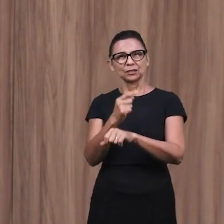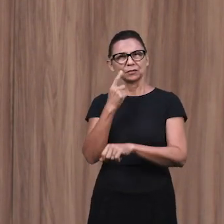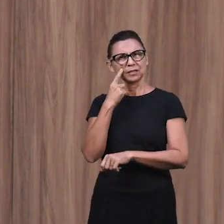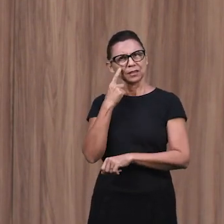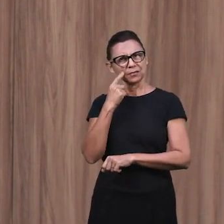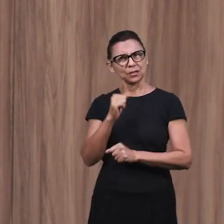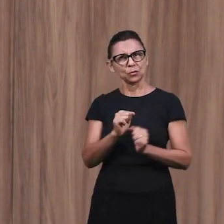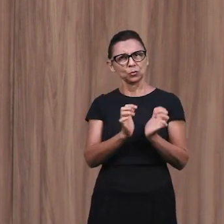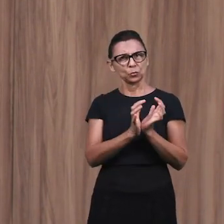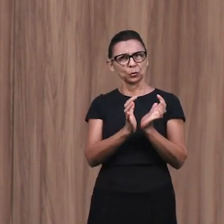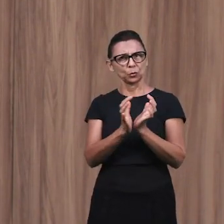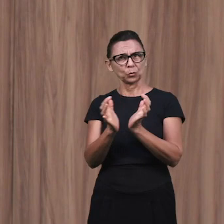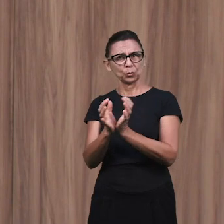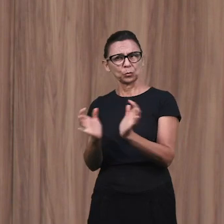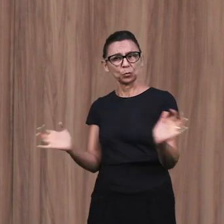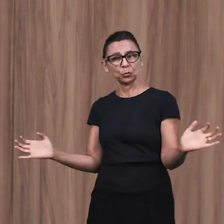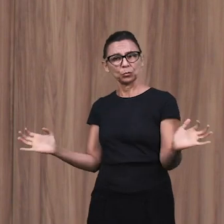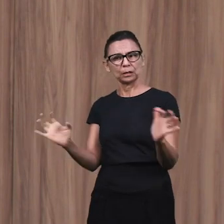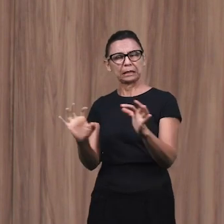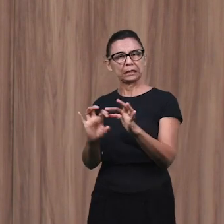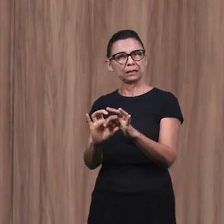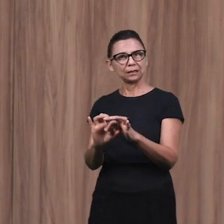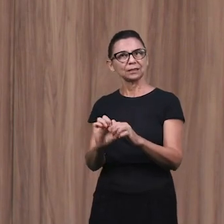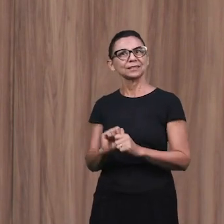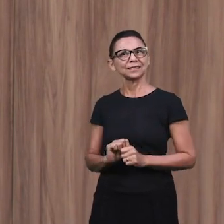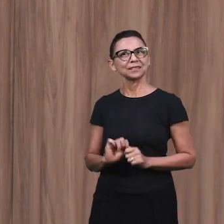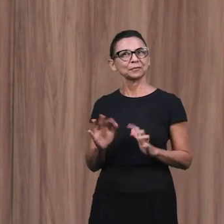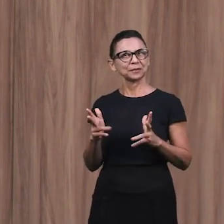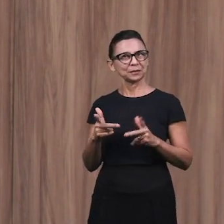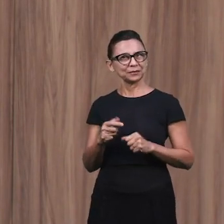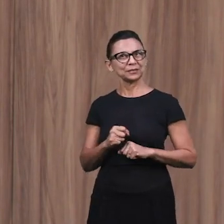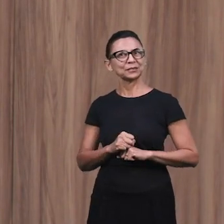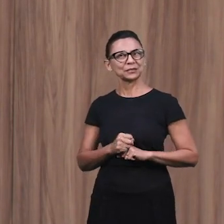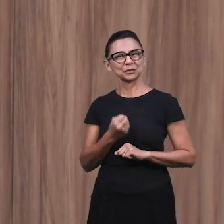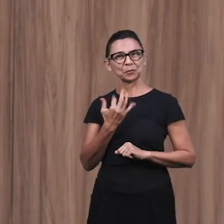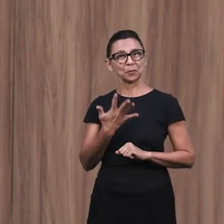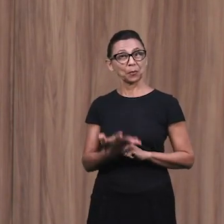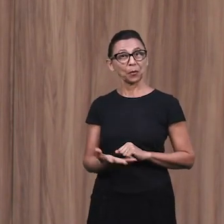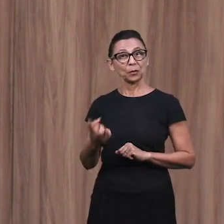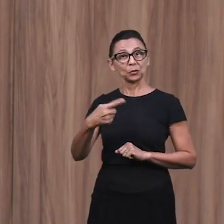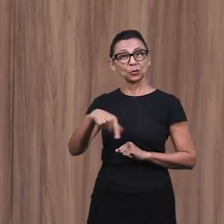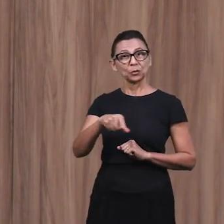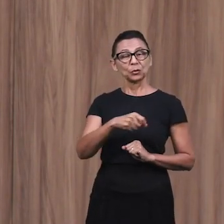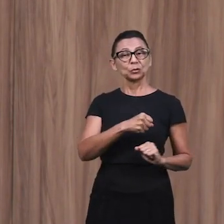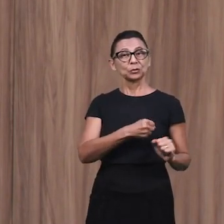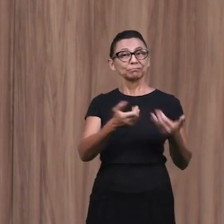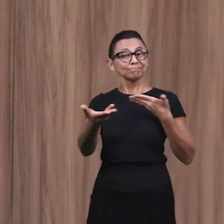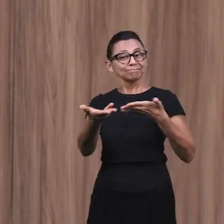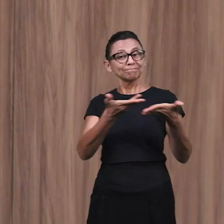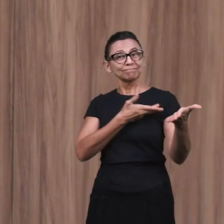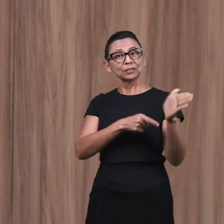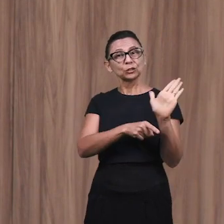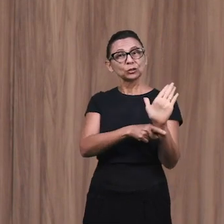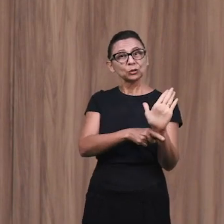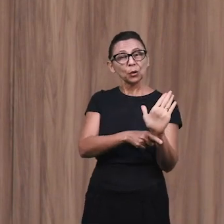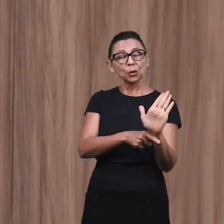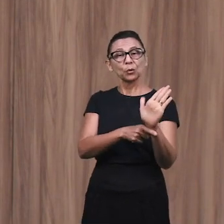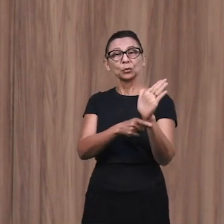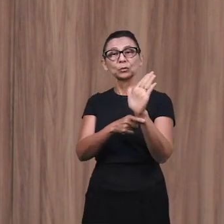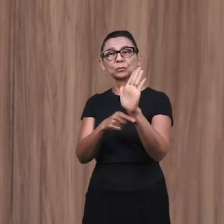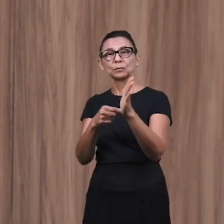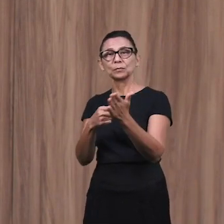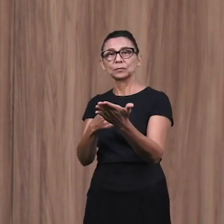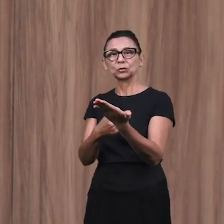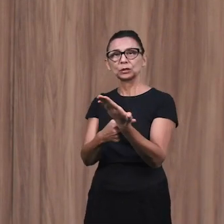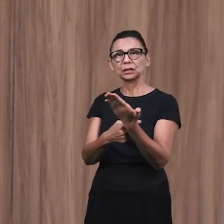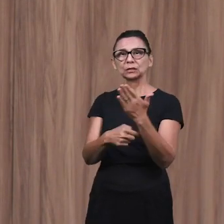les classes sont plus proches. C'est un moment merveilleux. Tous s'aident, le plus grand qui